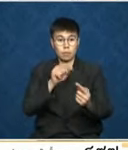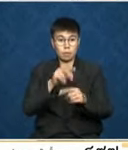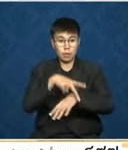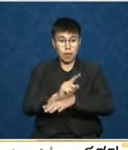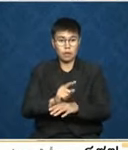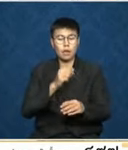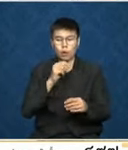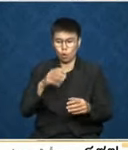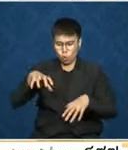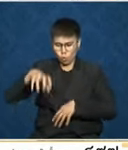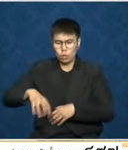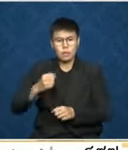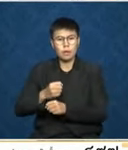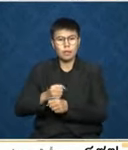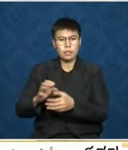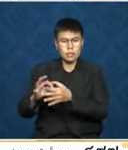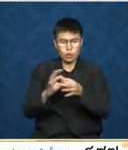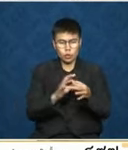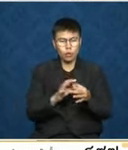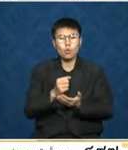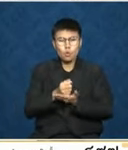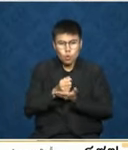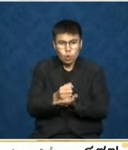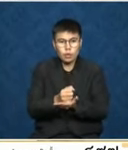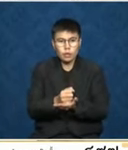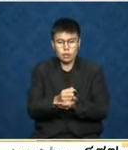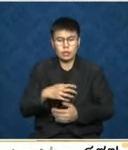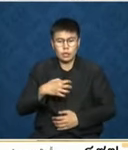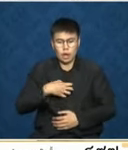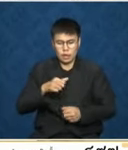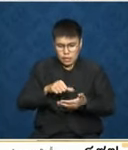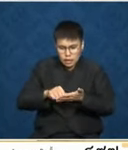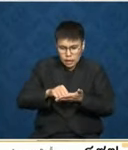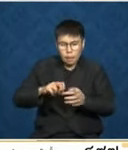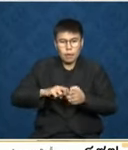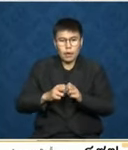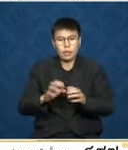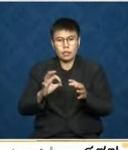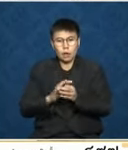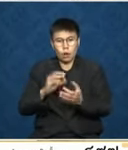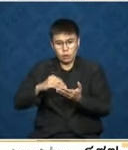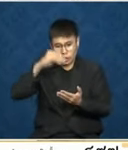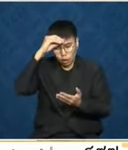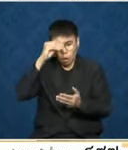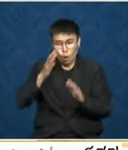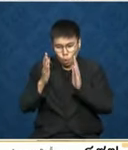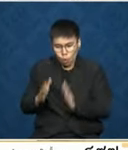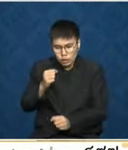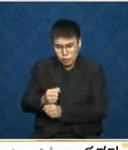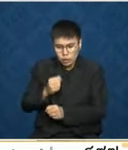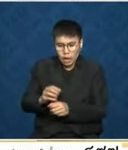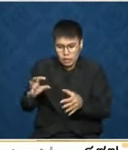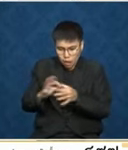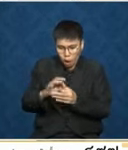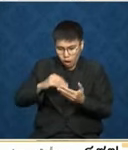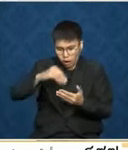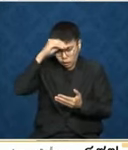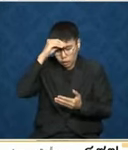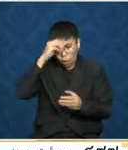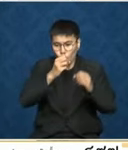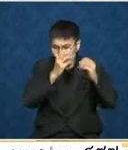ว่าให้กรุณามีความจริงจังจริงใจในการแก้ไขปัญหาในเรื่องของการศึกษาและก็บุคลากรทางการศึกษาด้วยนะคะเพื่อ